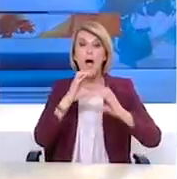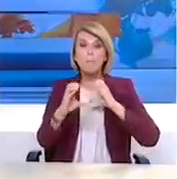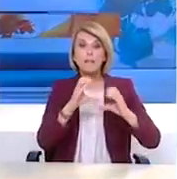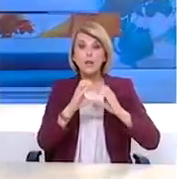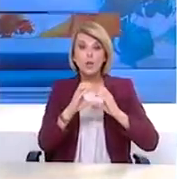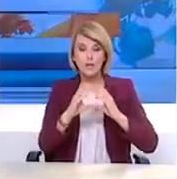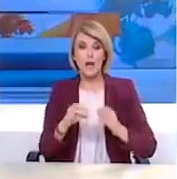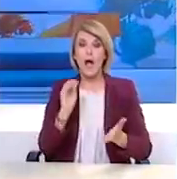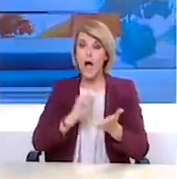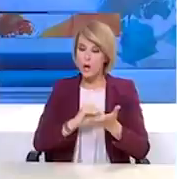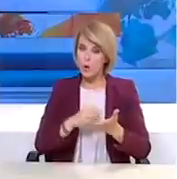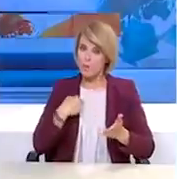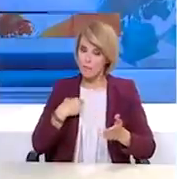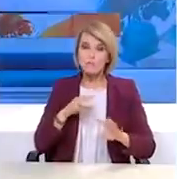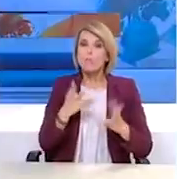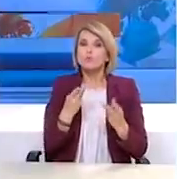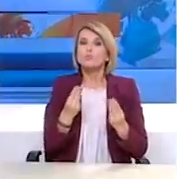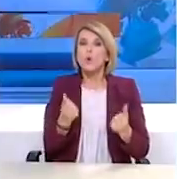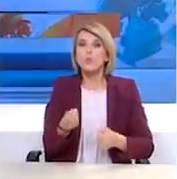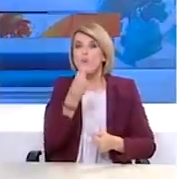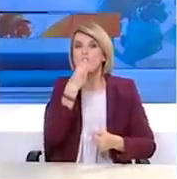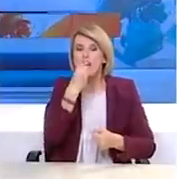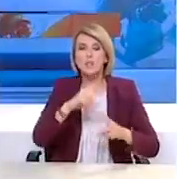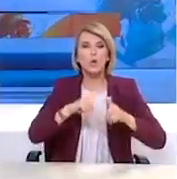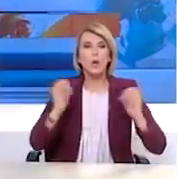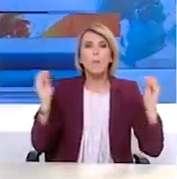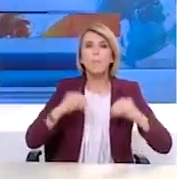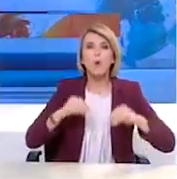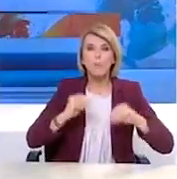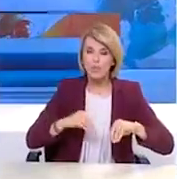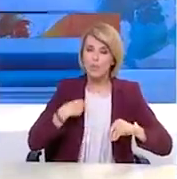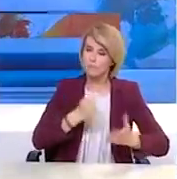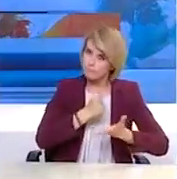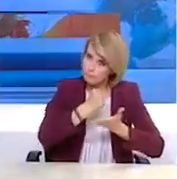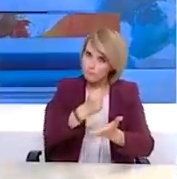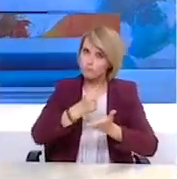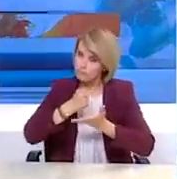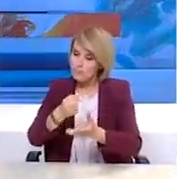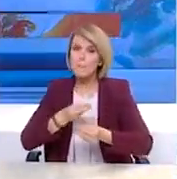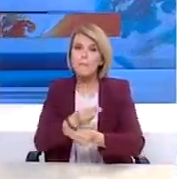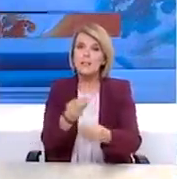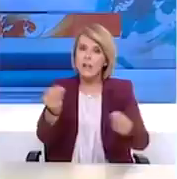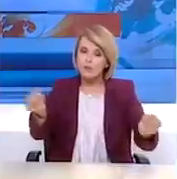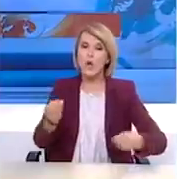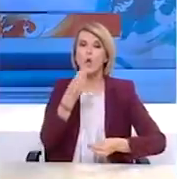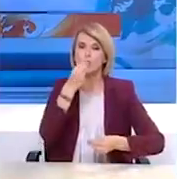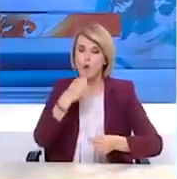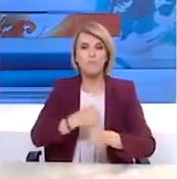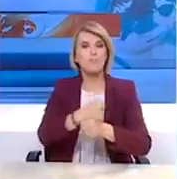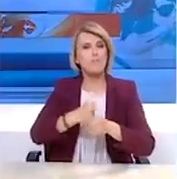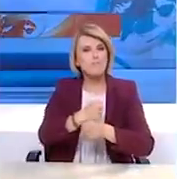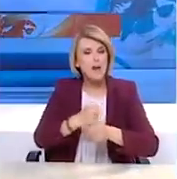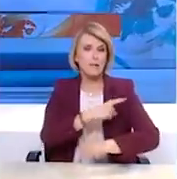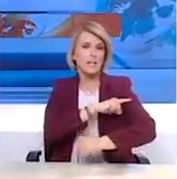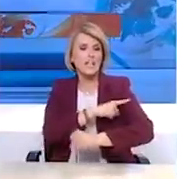Ταυτόχρονα οριστικοποιήθηκε το πλάνο τροφοδοσίας του οικισμού στη Νέα Σμύρνη που βρίσκεται σε καραντίνα έτσι ώστε και τρόφιμα και φάρμακα και